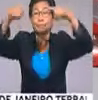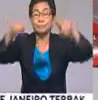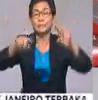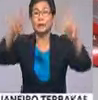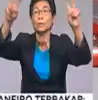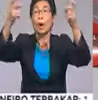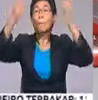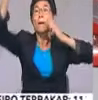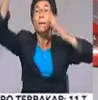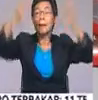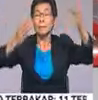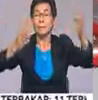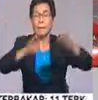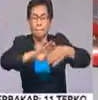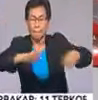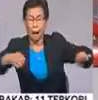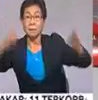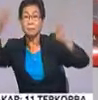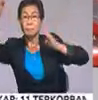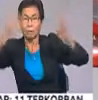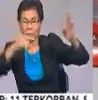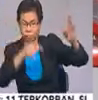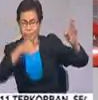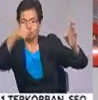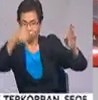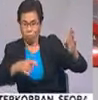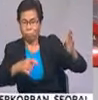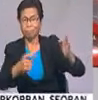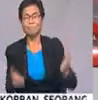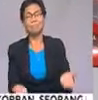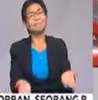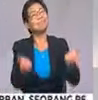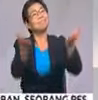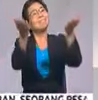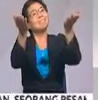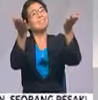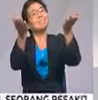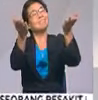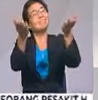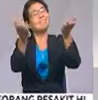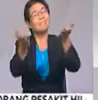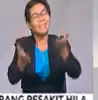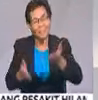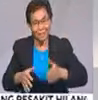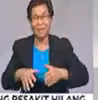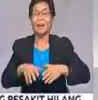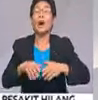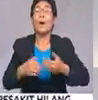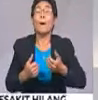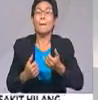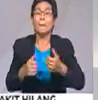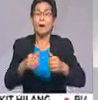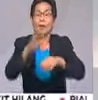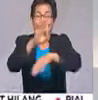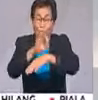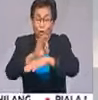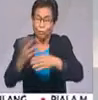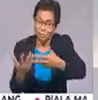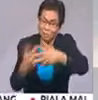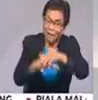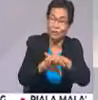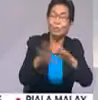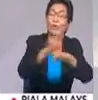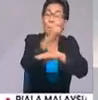konteks Malaysia, bahasa Malaysia wajar disanjung kerana ia mendukung fungsi sebagai penyatu kebangsaan. Ya, Fellow